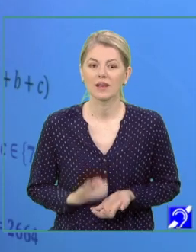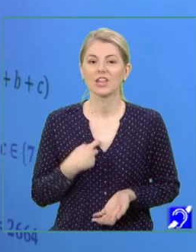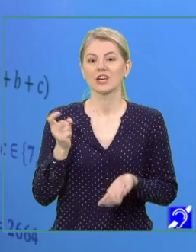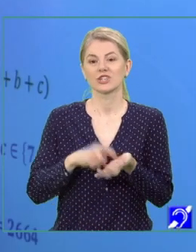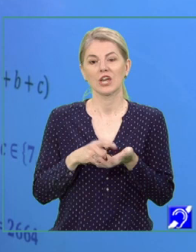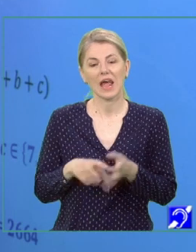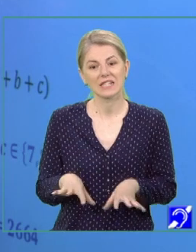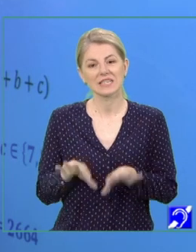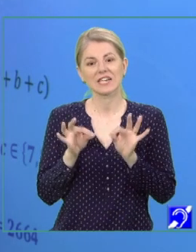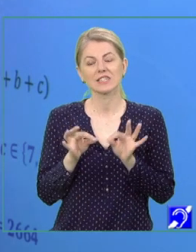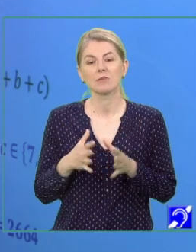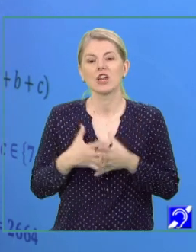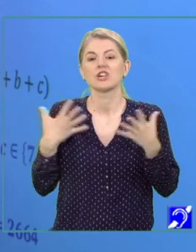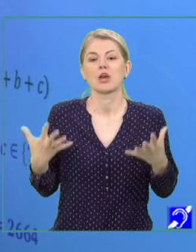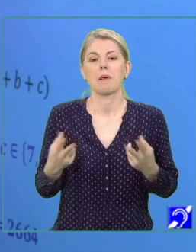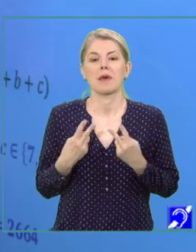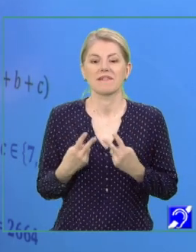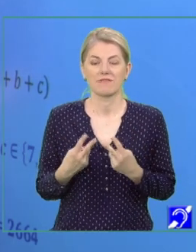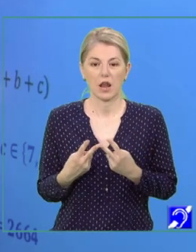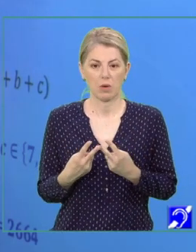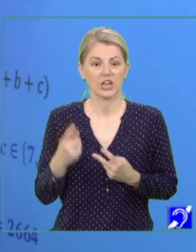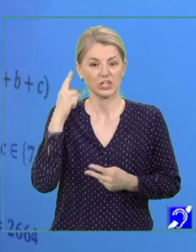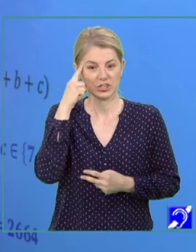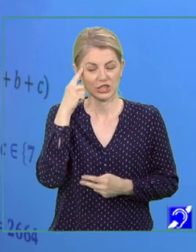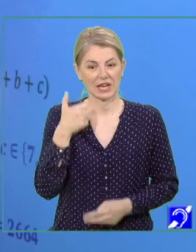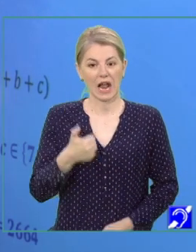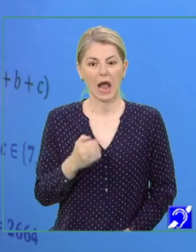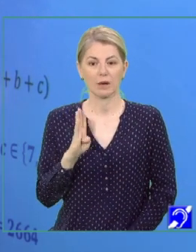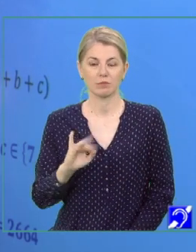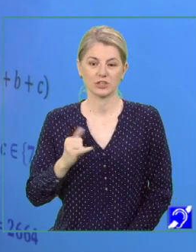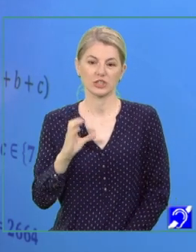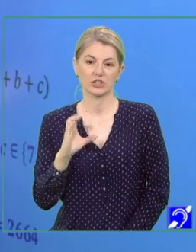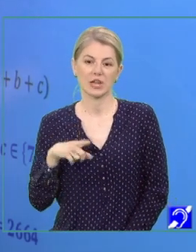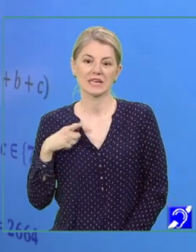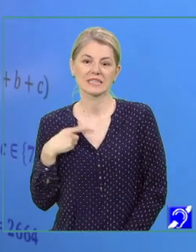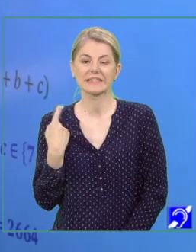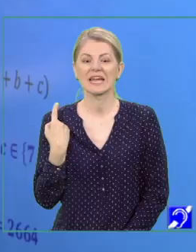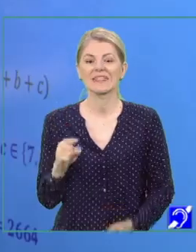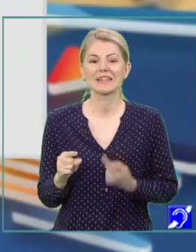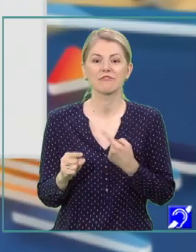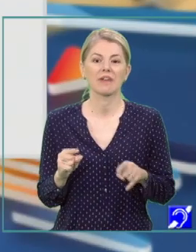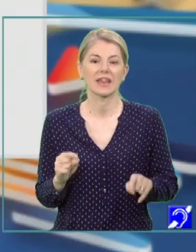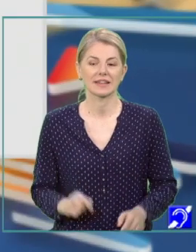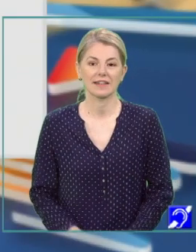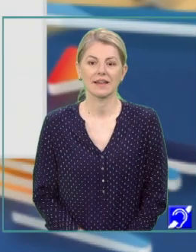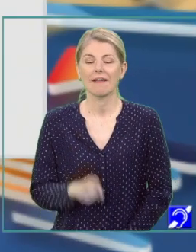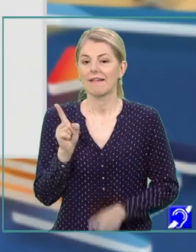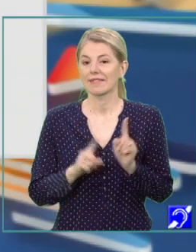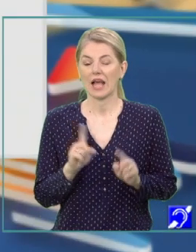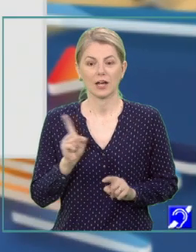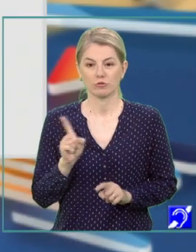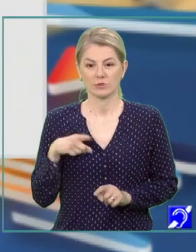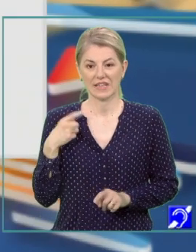Cerea să găsim cea mai mare valoare știind că A, B și C sunt distincte. Dacă nu s-ar